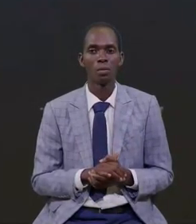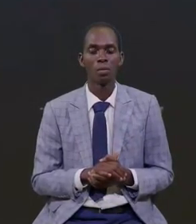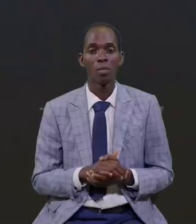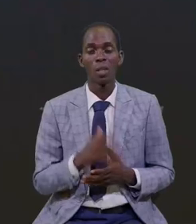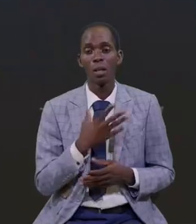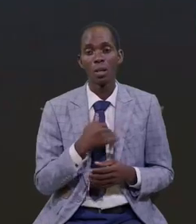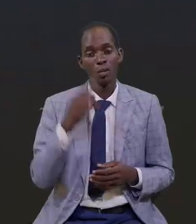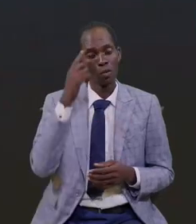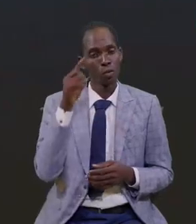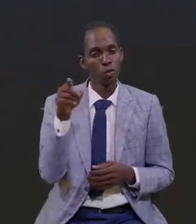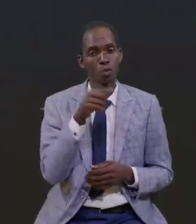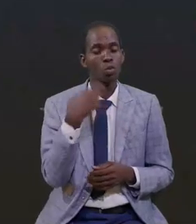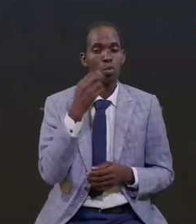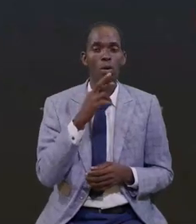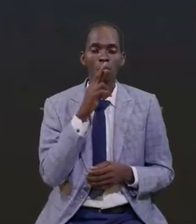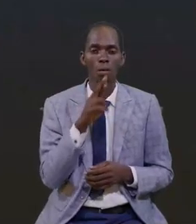on